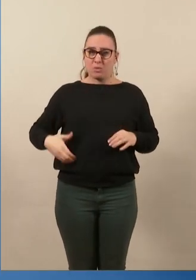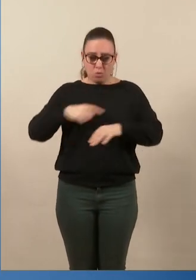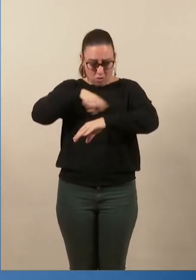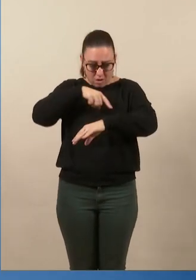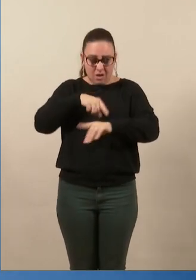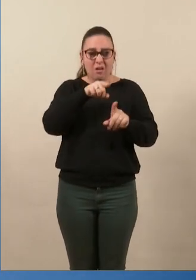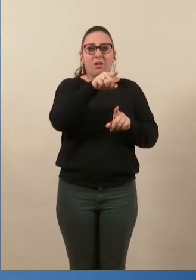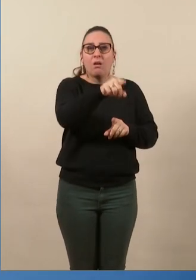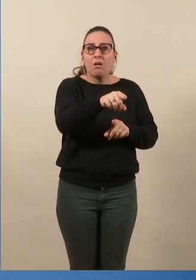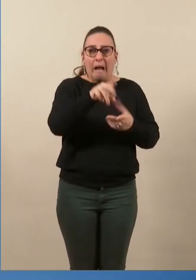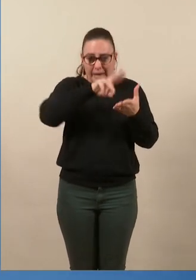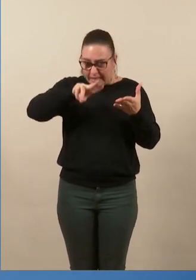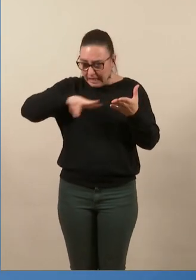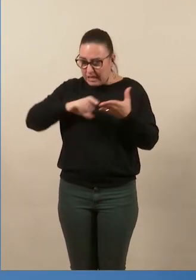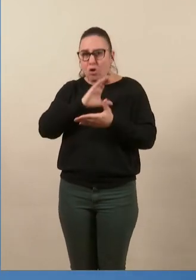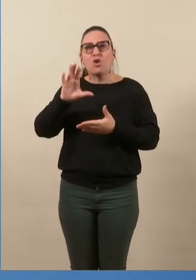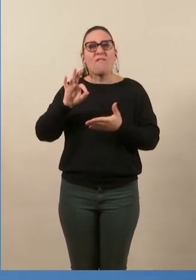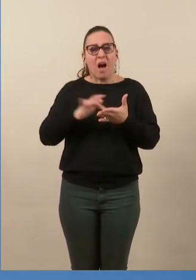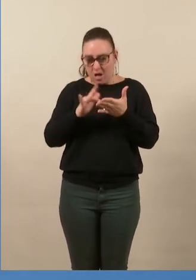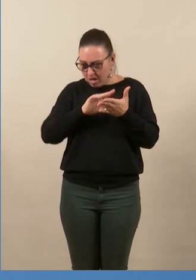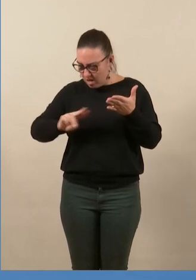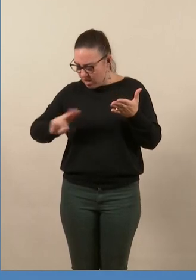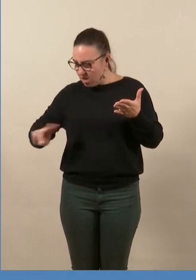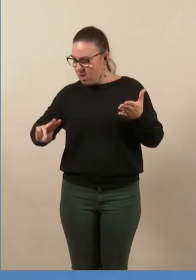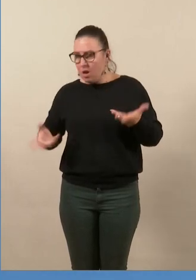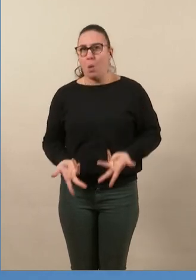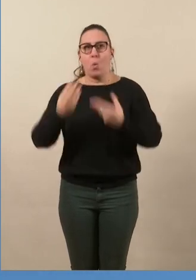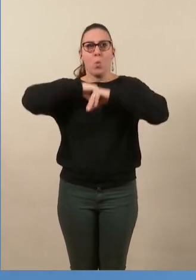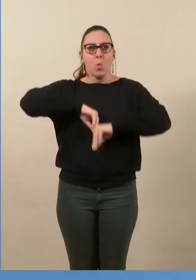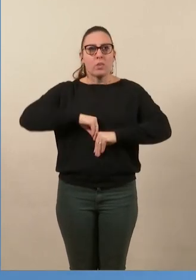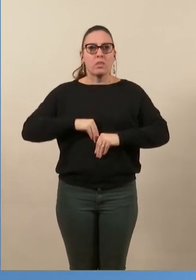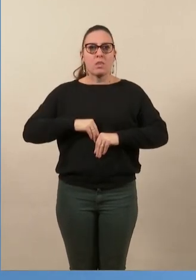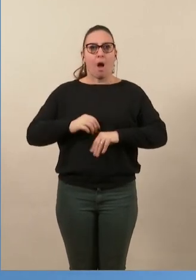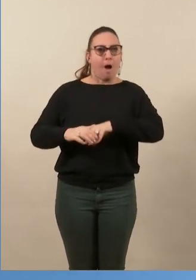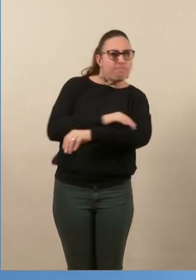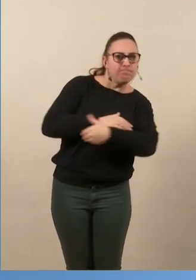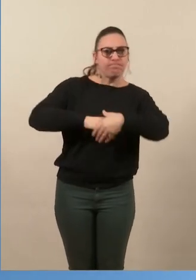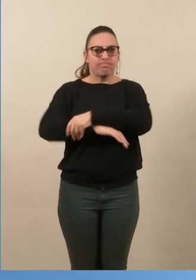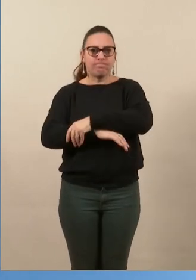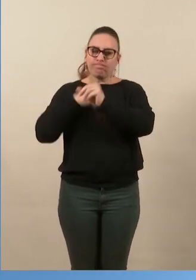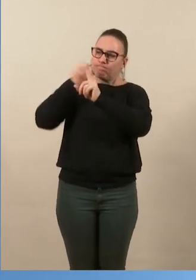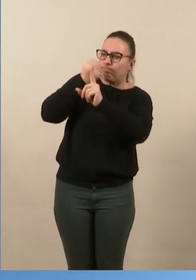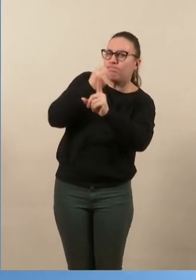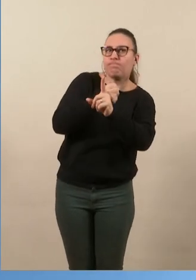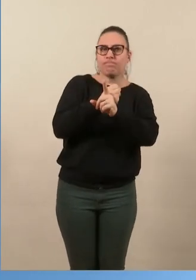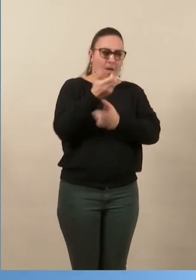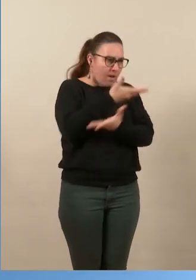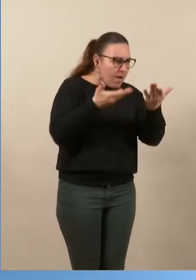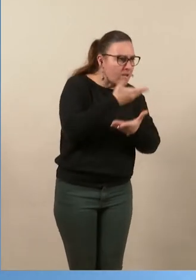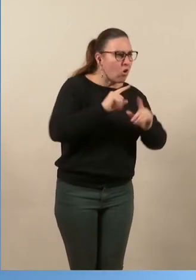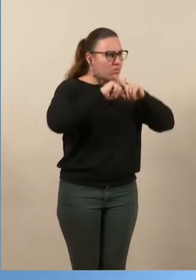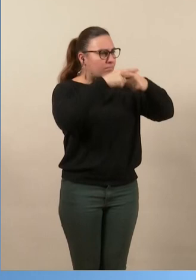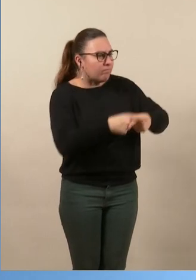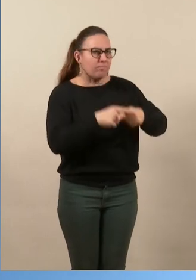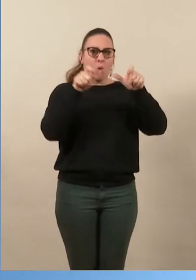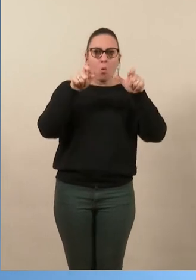grenoblois pourrait lire ces 120 pages et s'approprier cette cause l'affire sienne la partager la contrôler